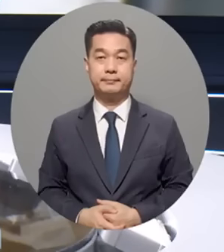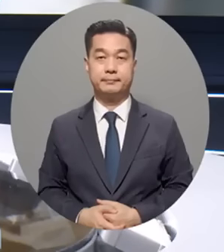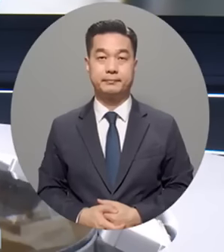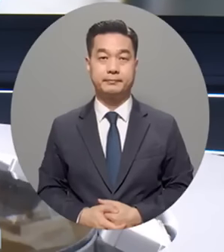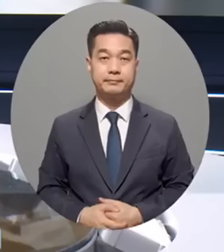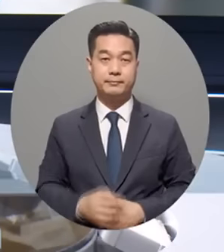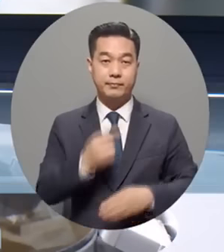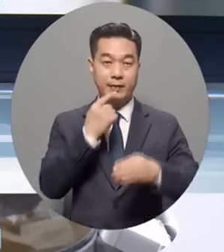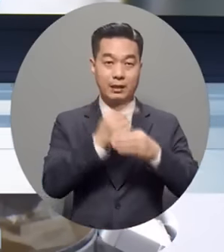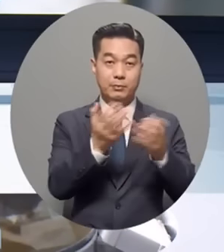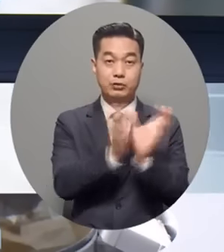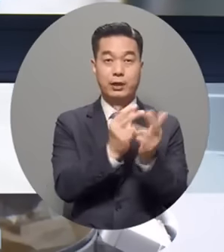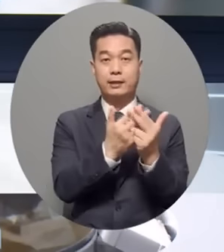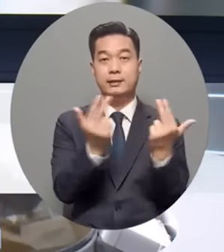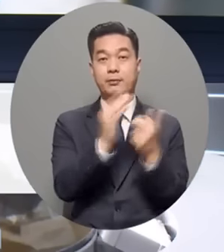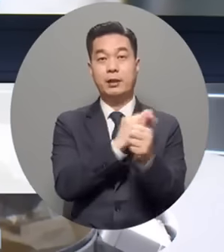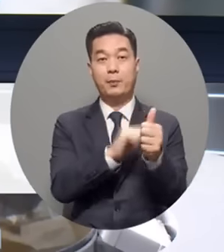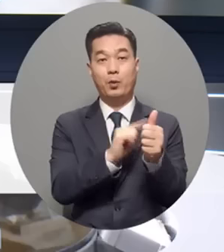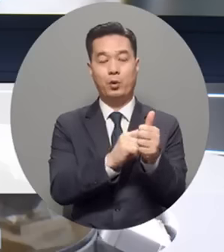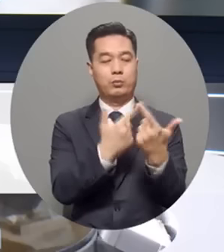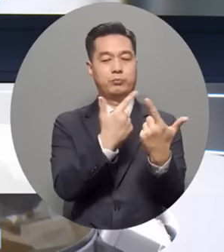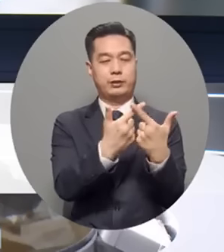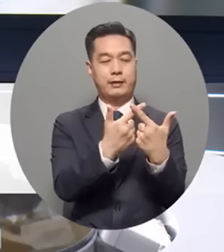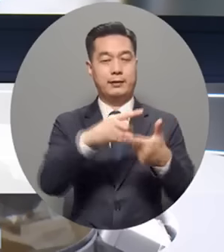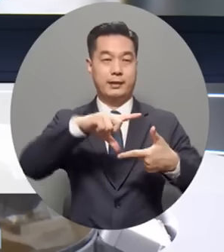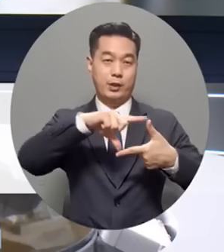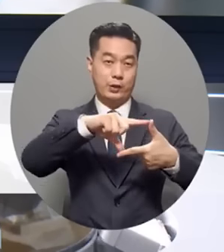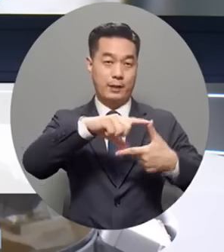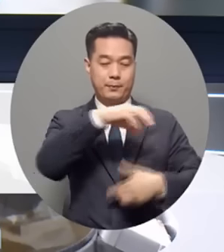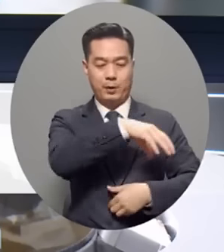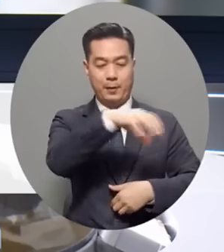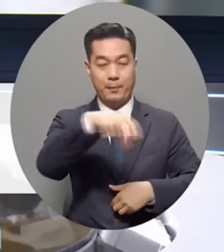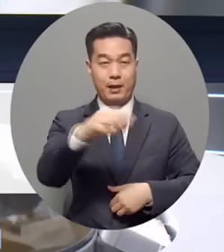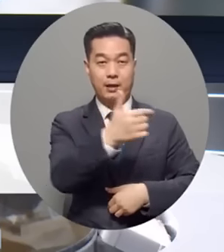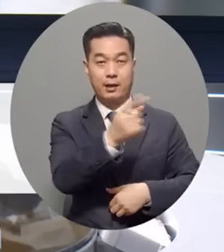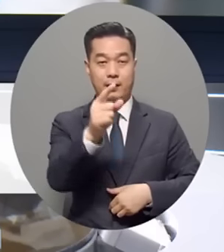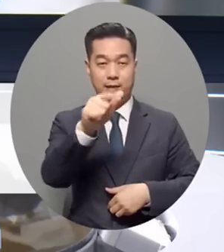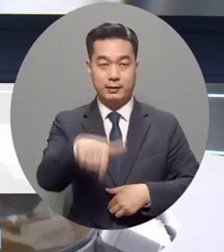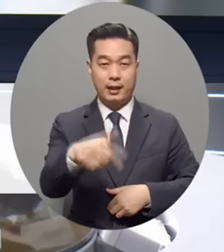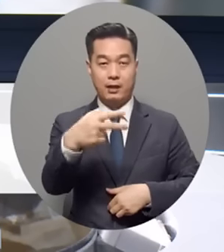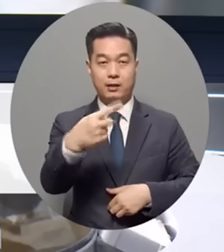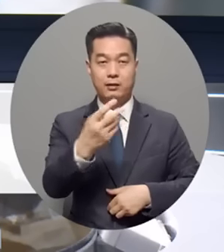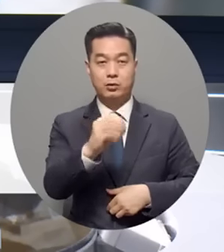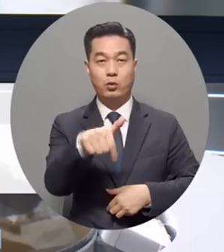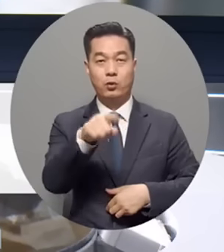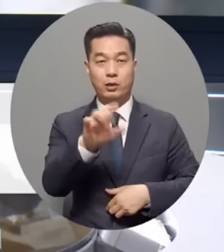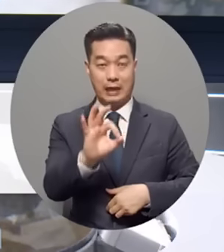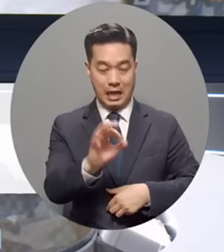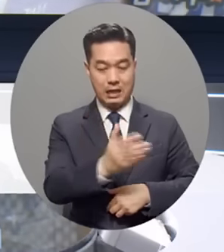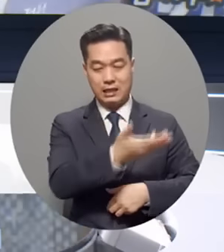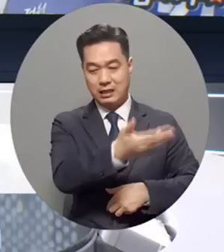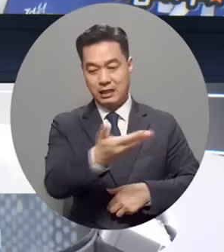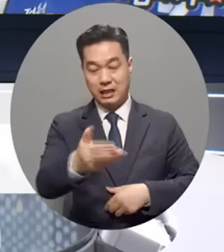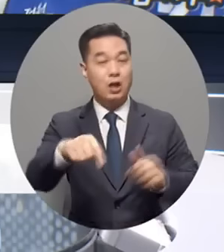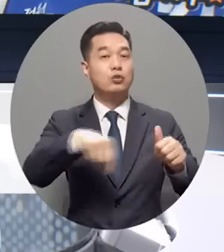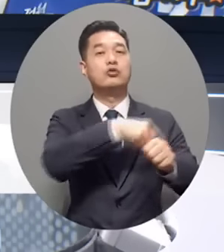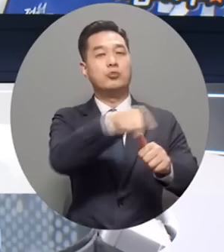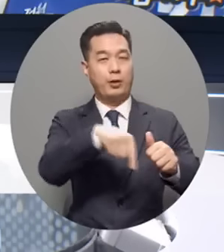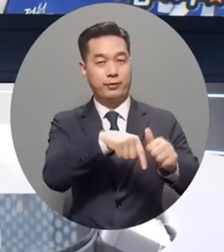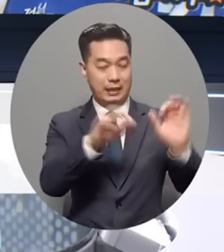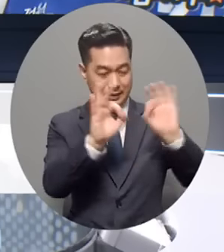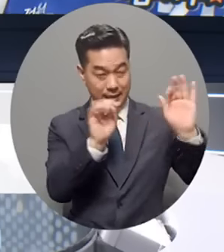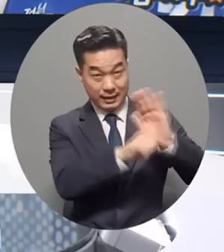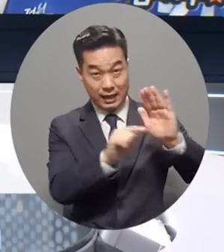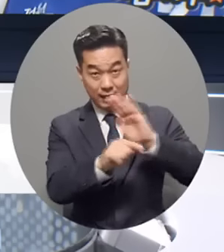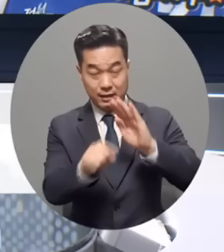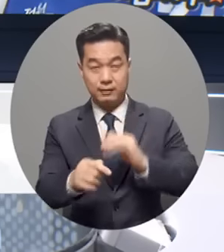더불어민주당 이재명 대표는 부산 경남 지역의 이른바 낙동강 벨트를 찾았습니다. 윤석열 대통령의 민생 경제 실패를